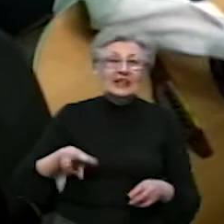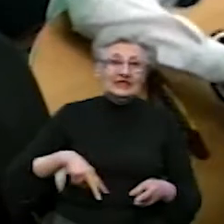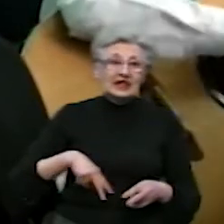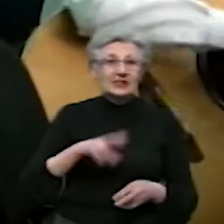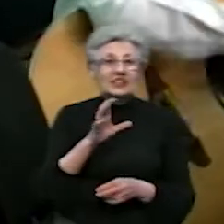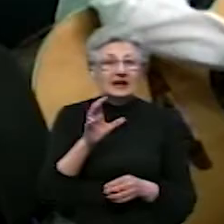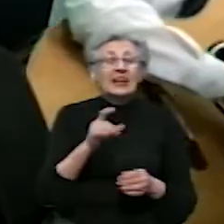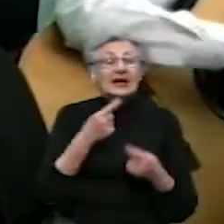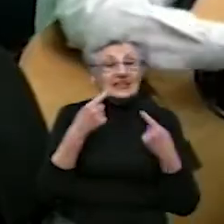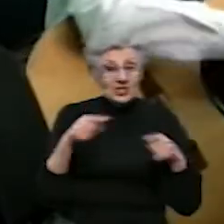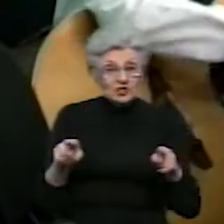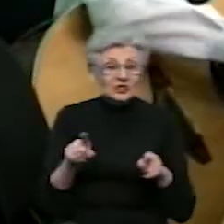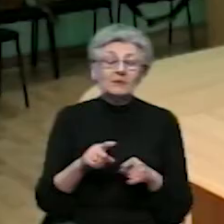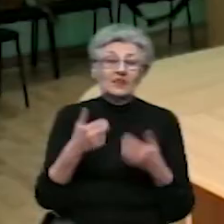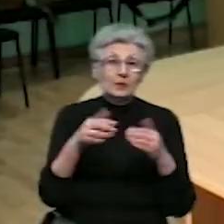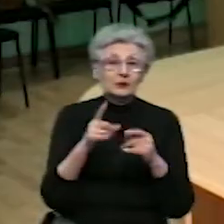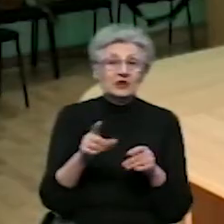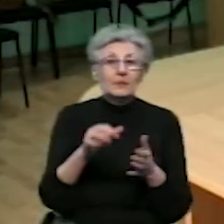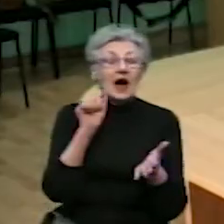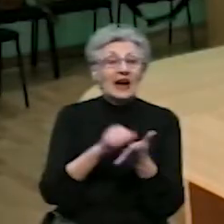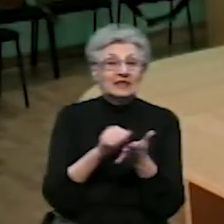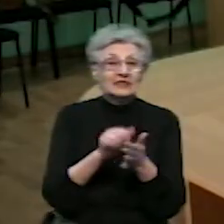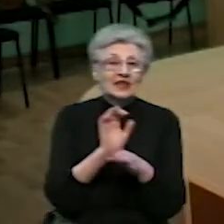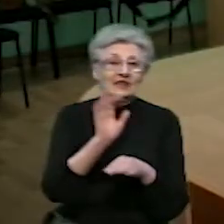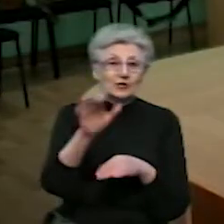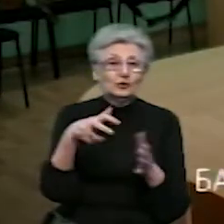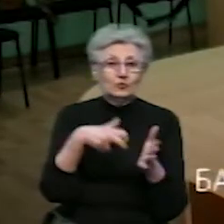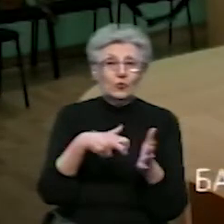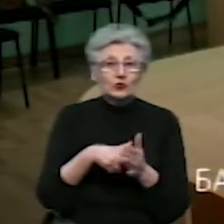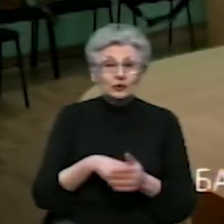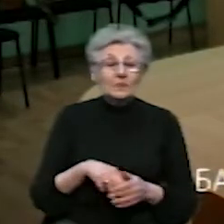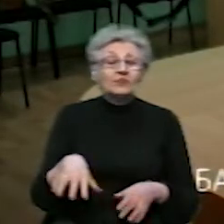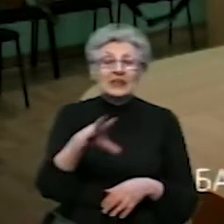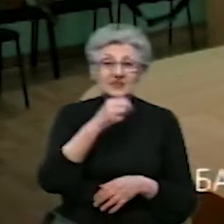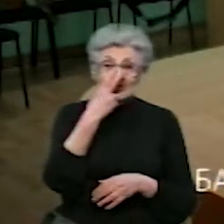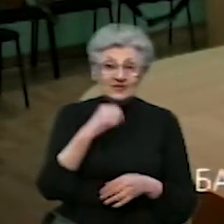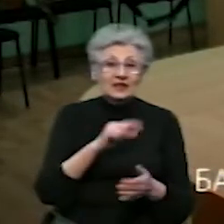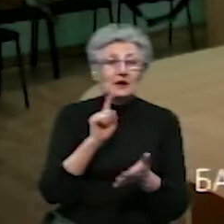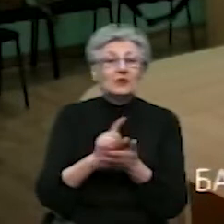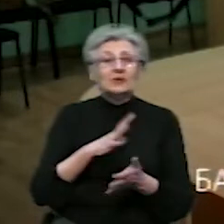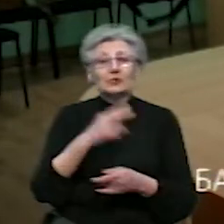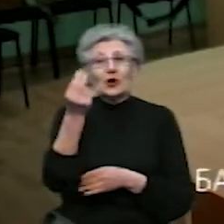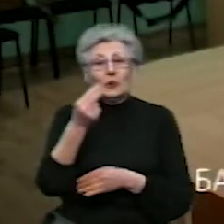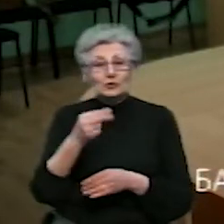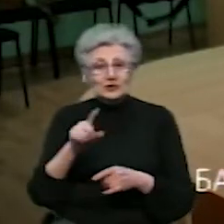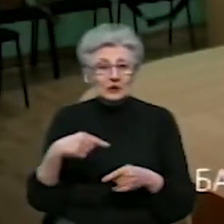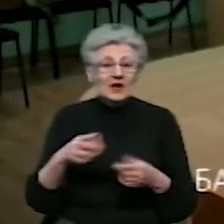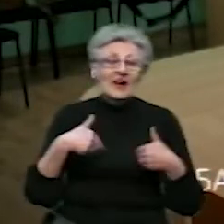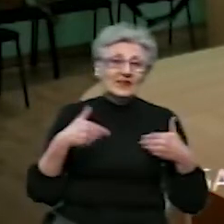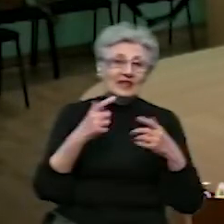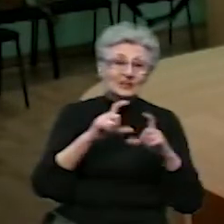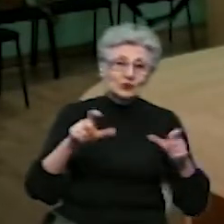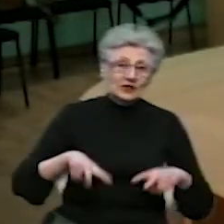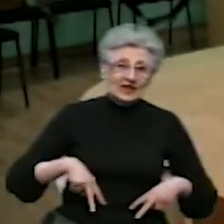випускникам атестати надішлють поштою. Думали, що б могли показати, тому що всі звикли, що мають бути художні номери, вітальне слово директора, вітальне